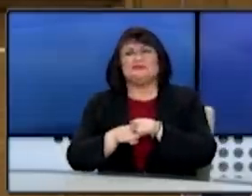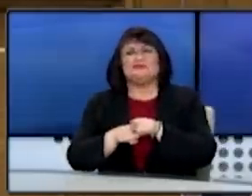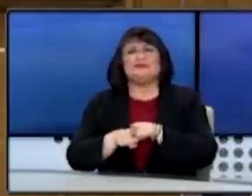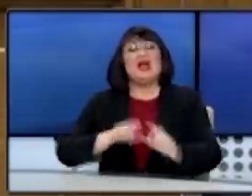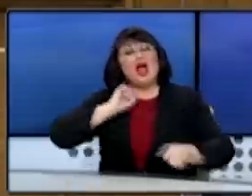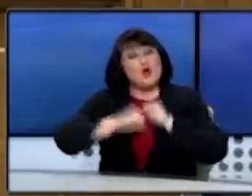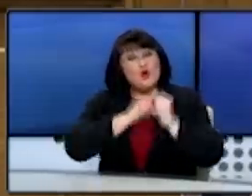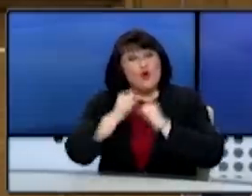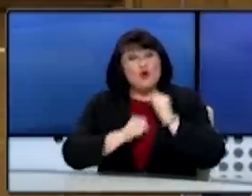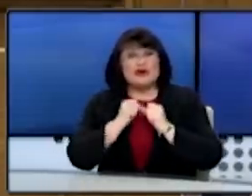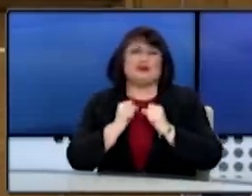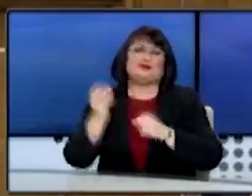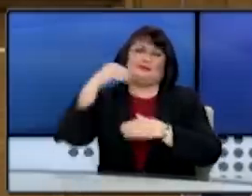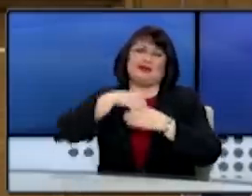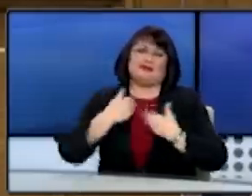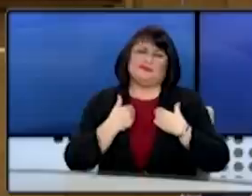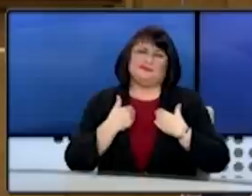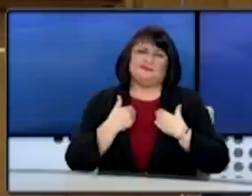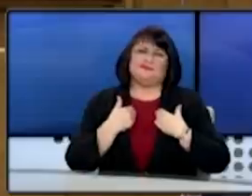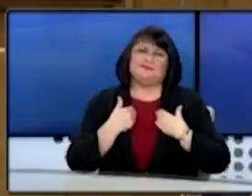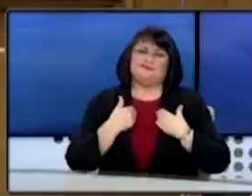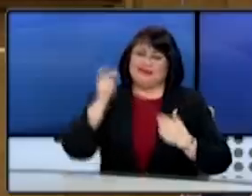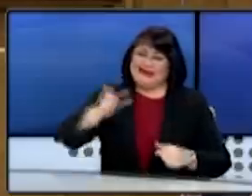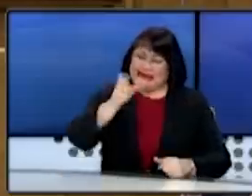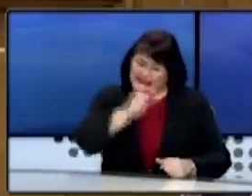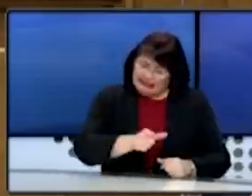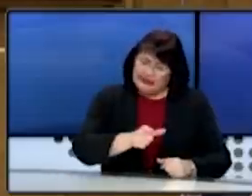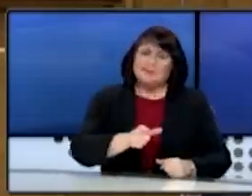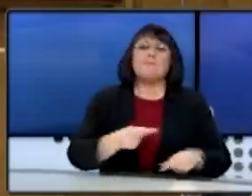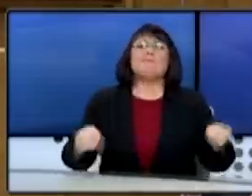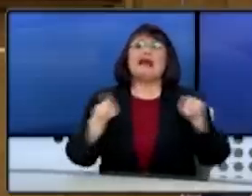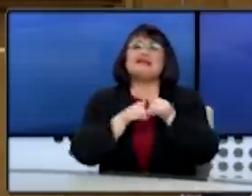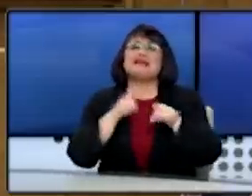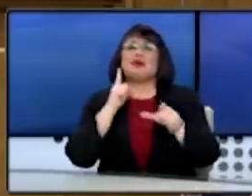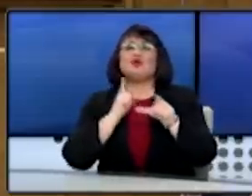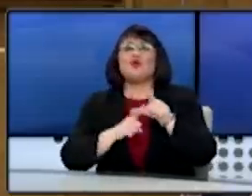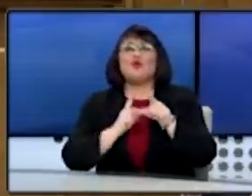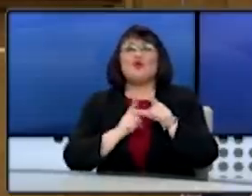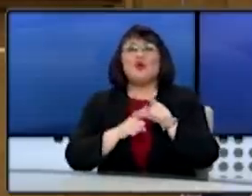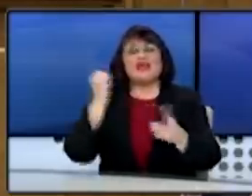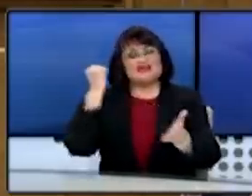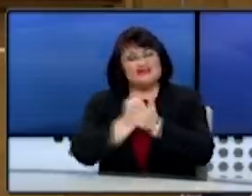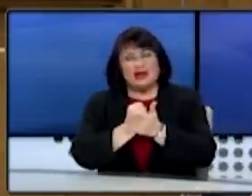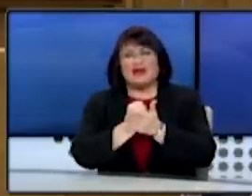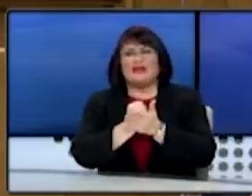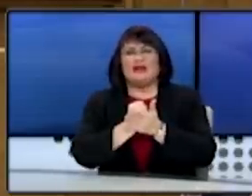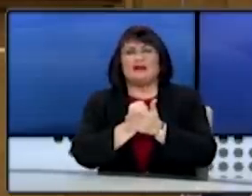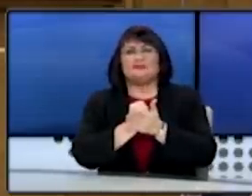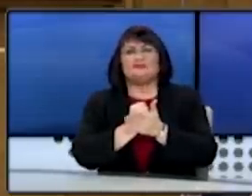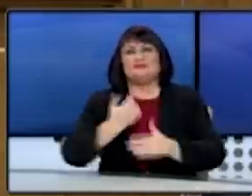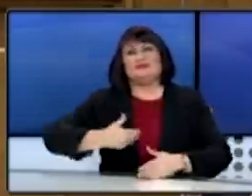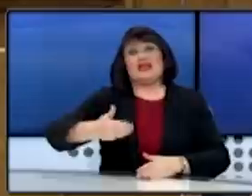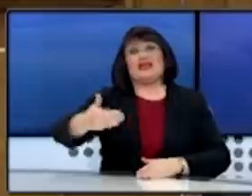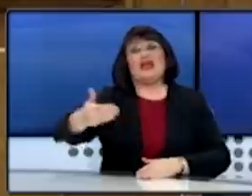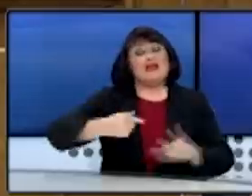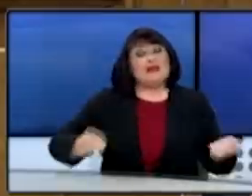στους αγώνες, στο κίνημα. Να βάλουν οι ίδιοι μαζί με το ΚΚΕ τη σφραγίδα τους στις